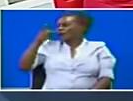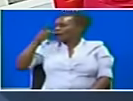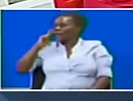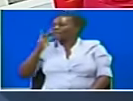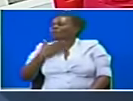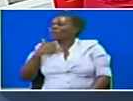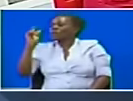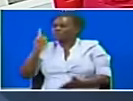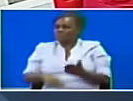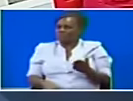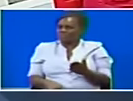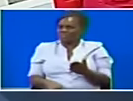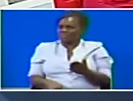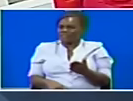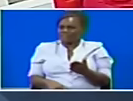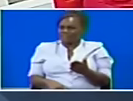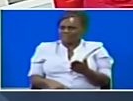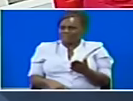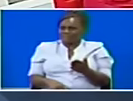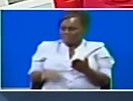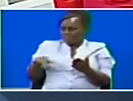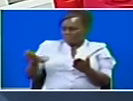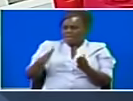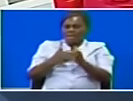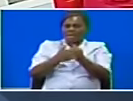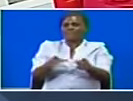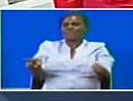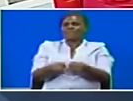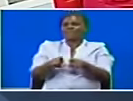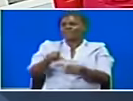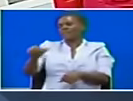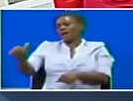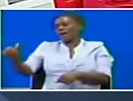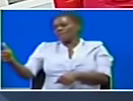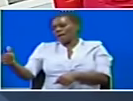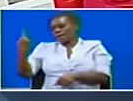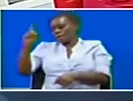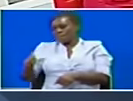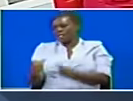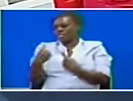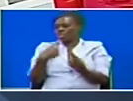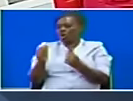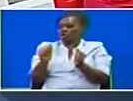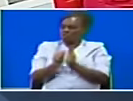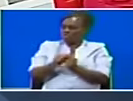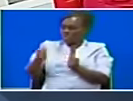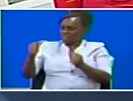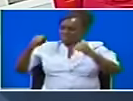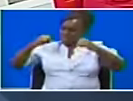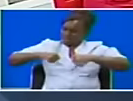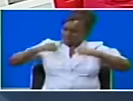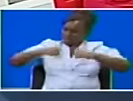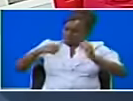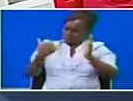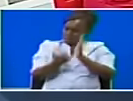anatakaje? Hiyo ndio lego, amesema kwamba sasa yeye ni kiongozi kama wale wengine na lazima sasa aongee na viongozi wengine wakubaliane kwamba ile shida